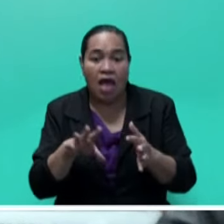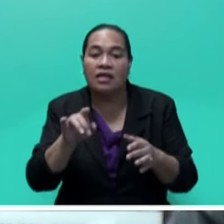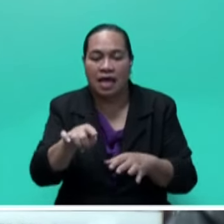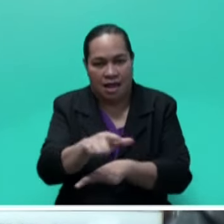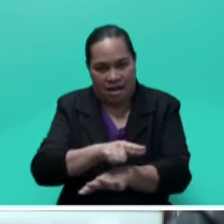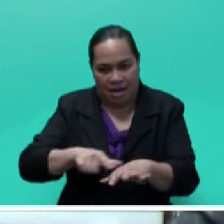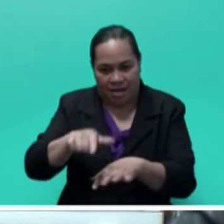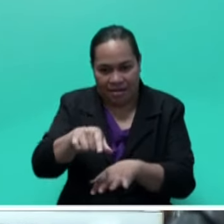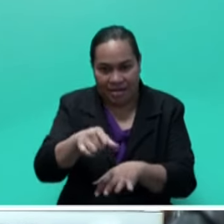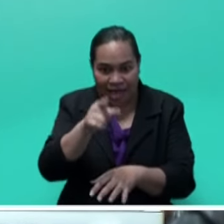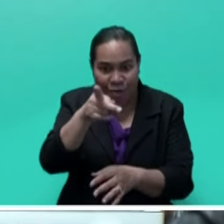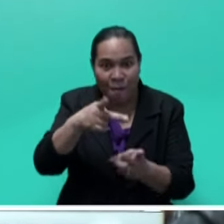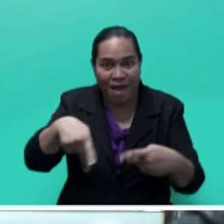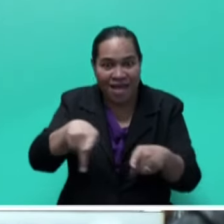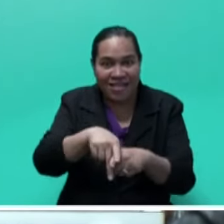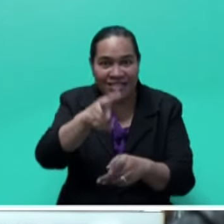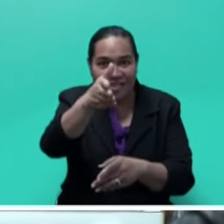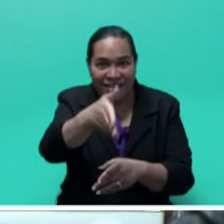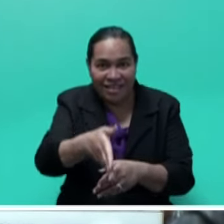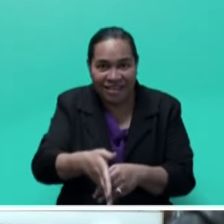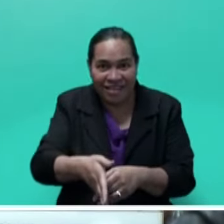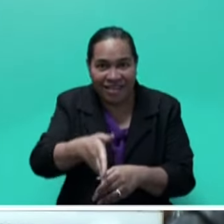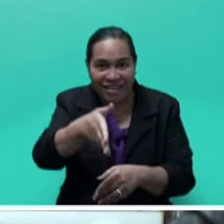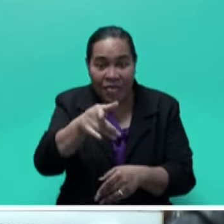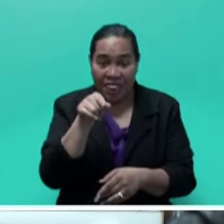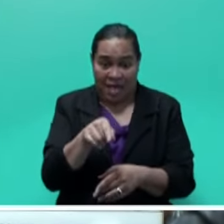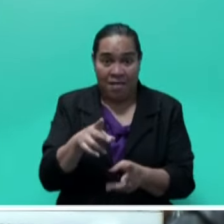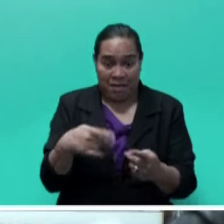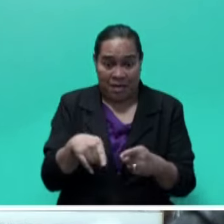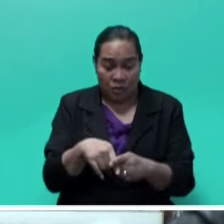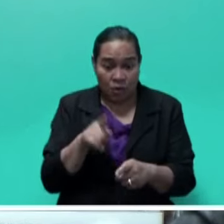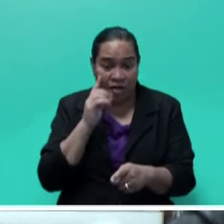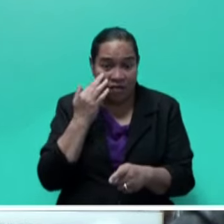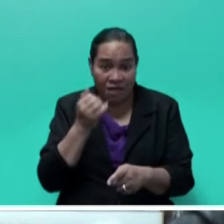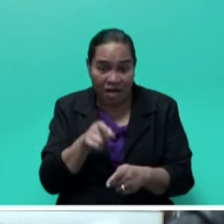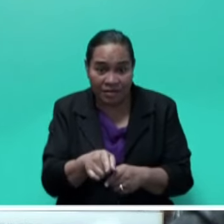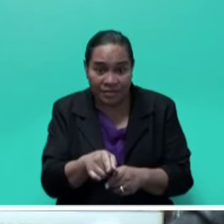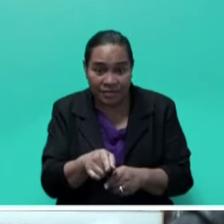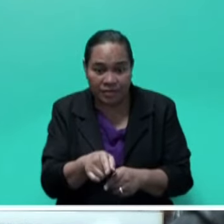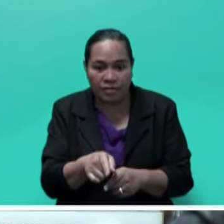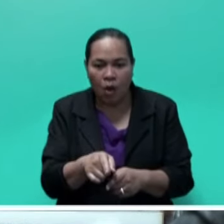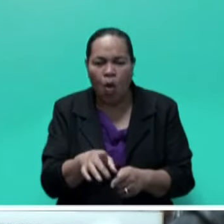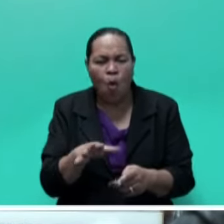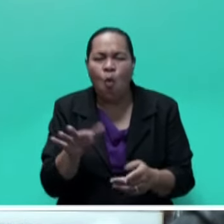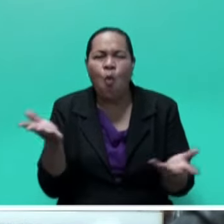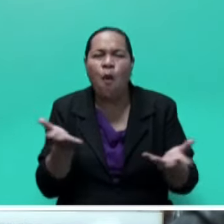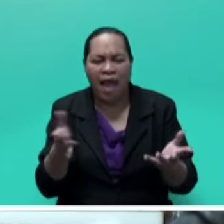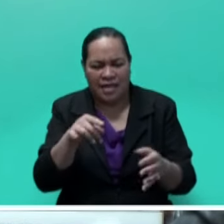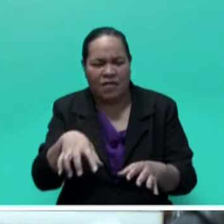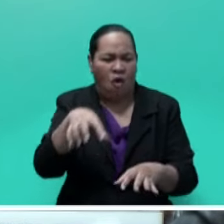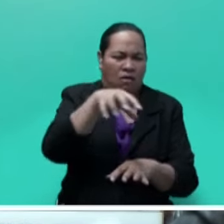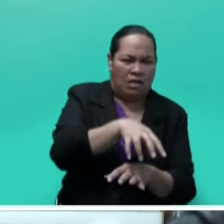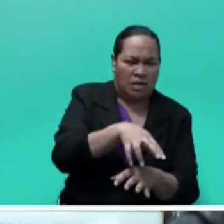Rona vanua ko rau, na kena vanua ea, ke laurai na kena me laurai na gelea e tiko iwi.